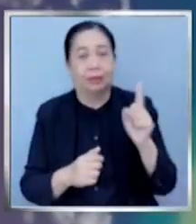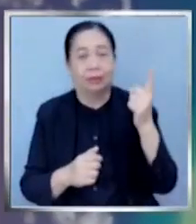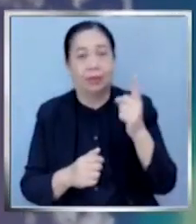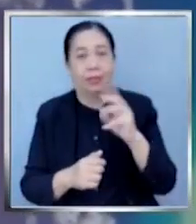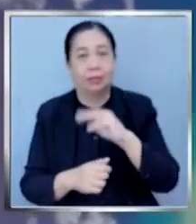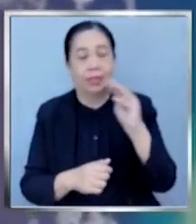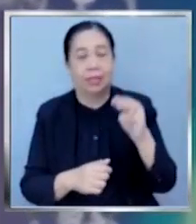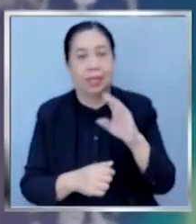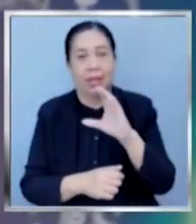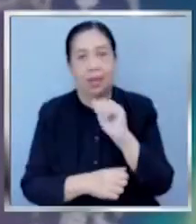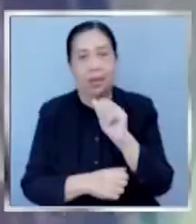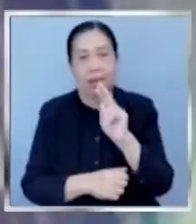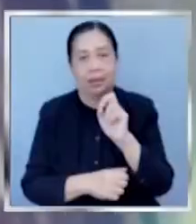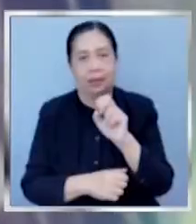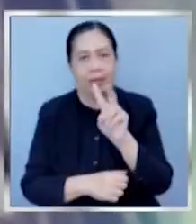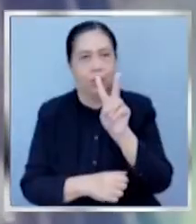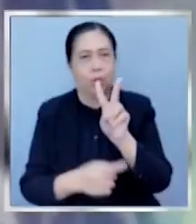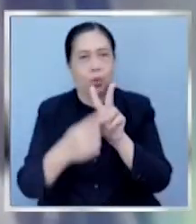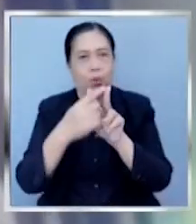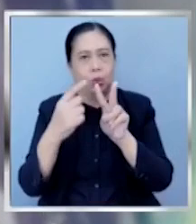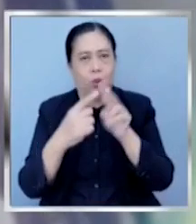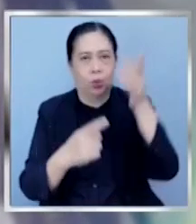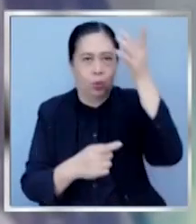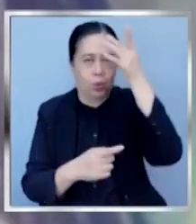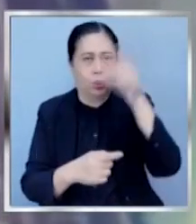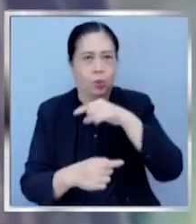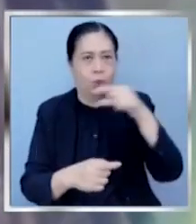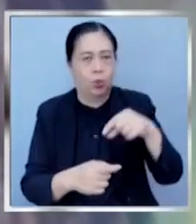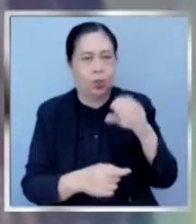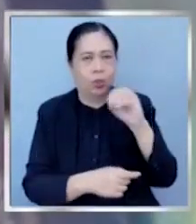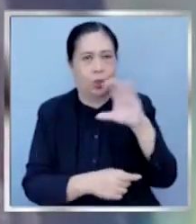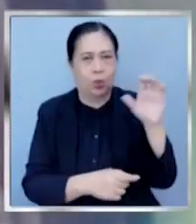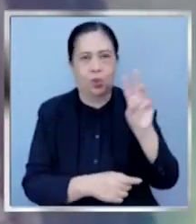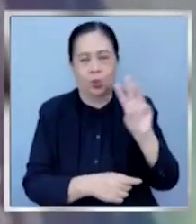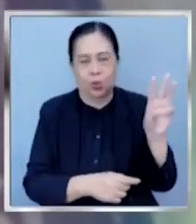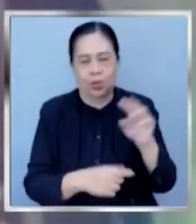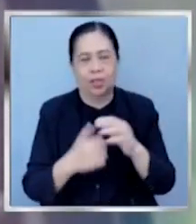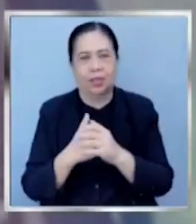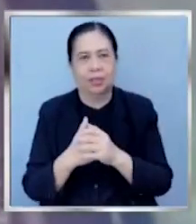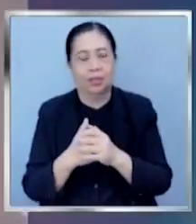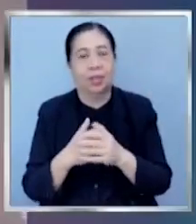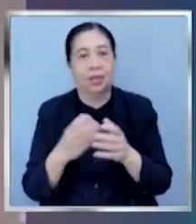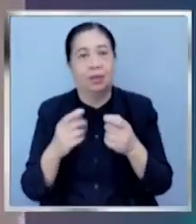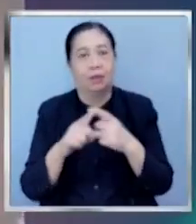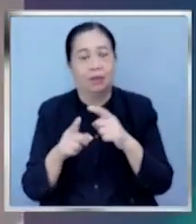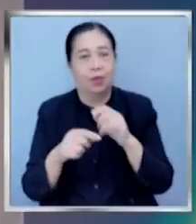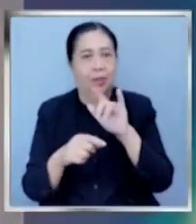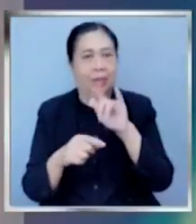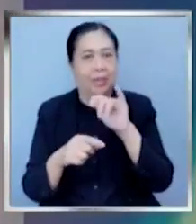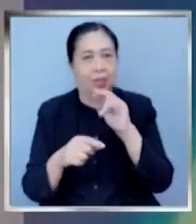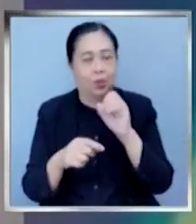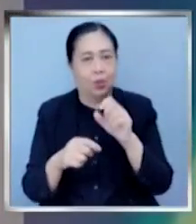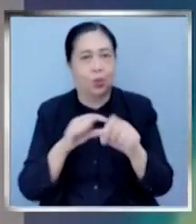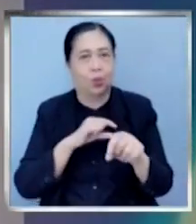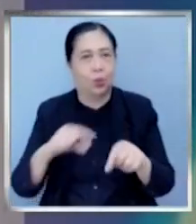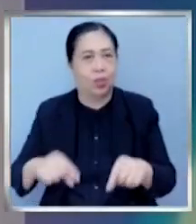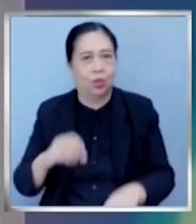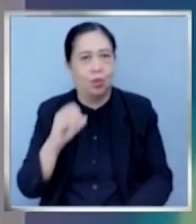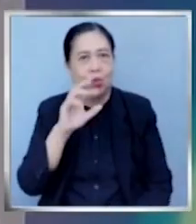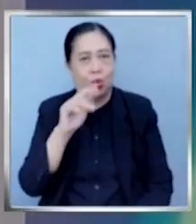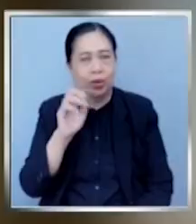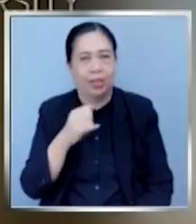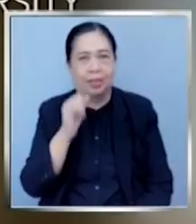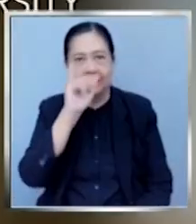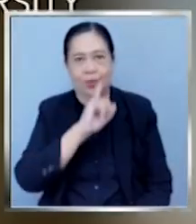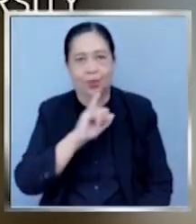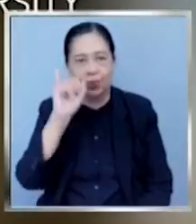1908, dalawang reyna ang kinurunahan. Ang Queen of the Occident, Marjorie Radcliffe Colton, mula Illinois, at ang Queen of the Orient, ang Ilonggang si Pura